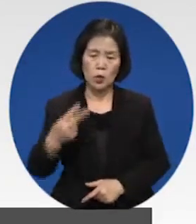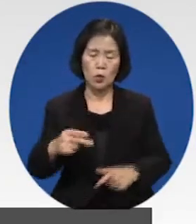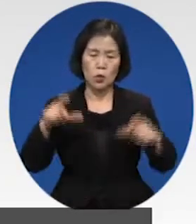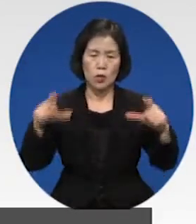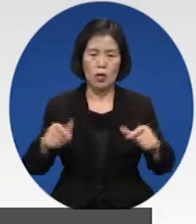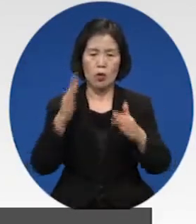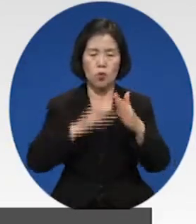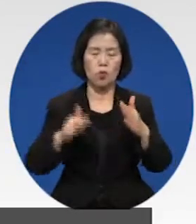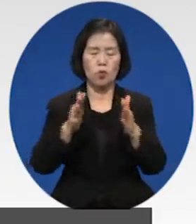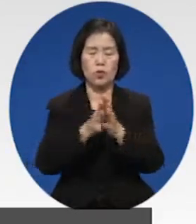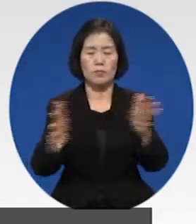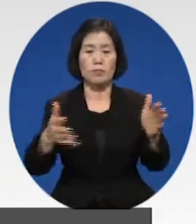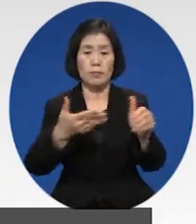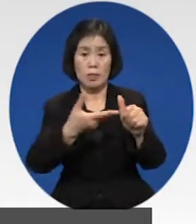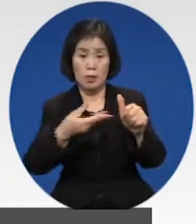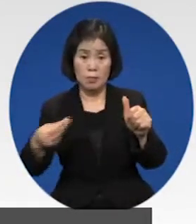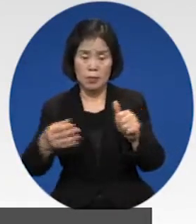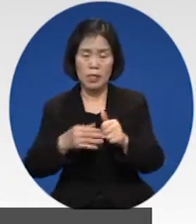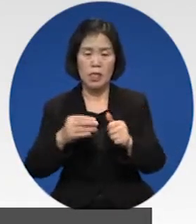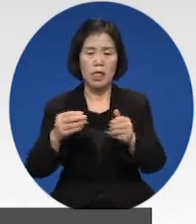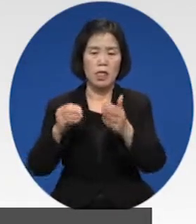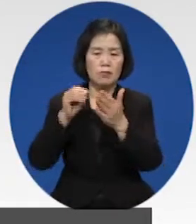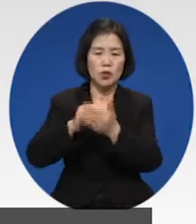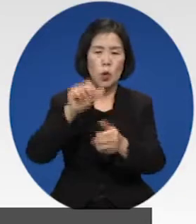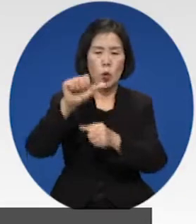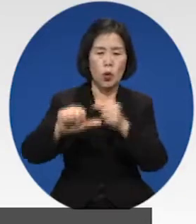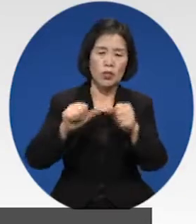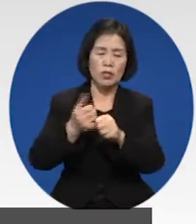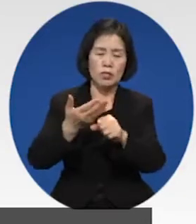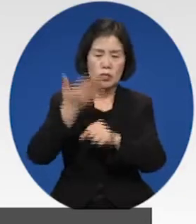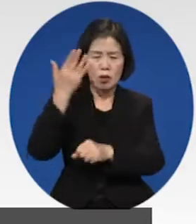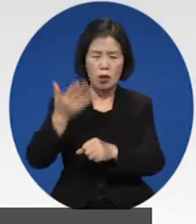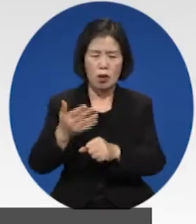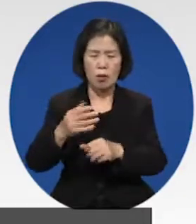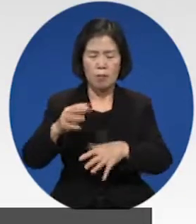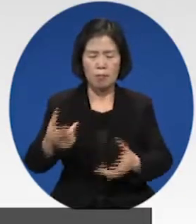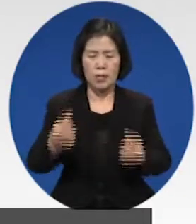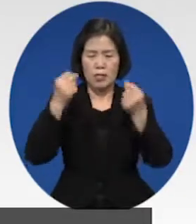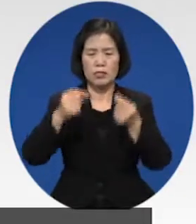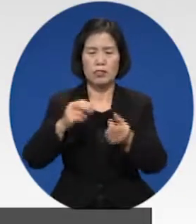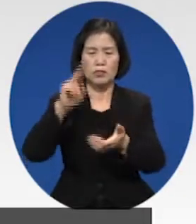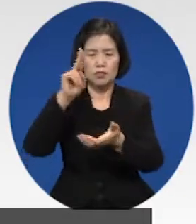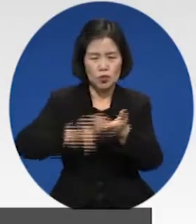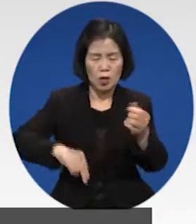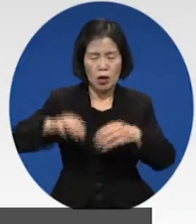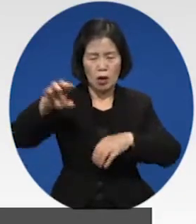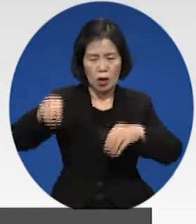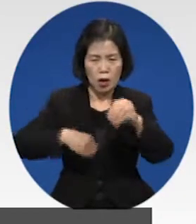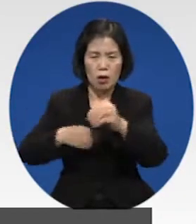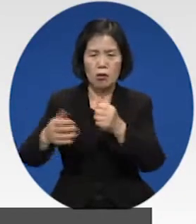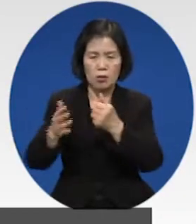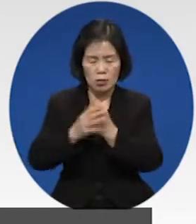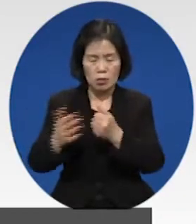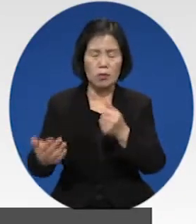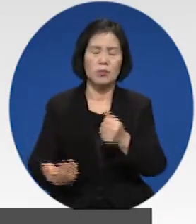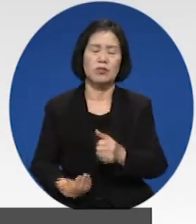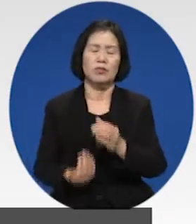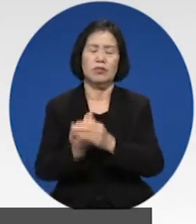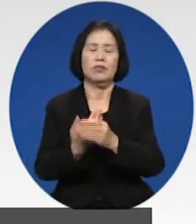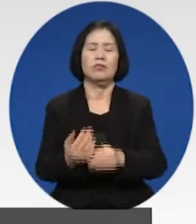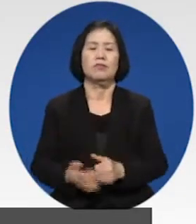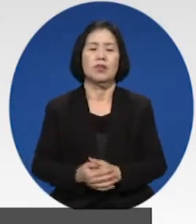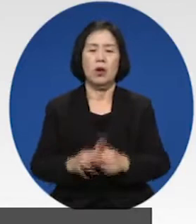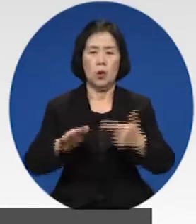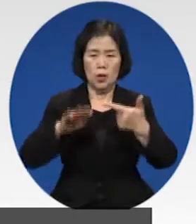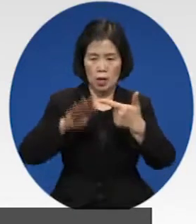00 인데 아파트 입주 5년 차 를 넘겨서 종기 분양 전환이 가능해 지내서 이런 일이 벌어지고 있는데 올해